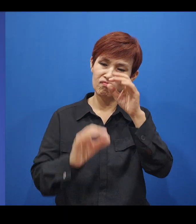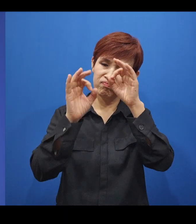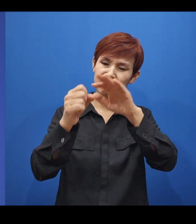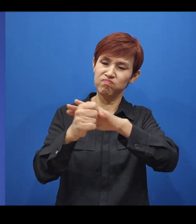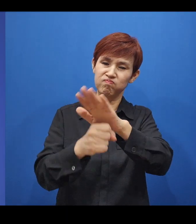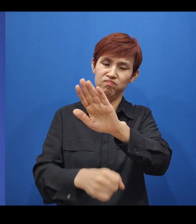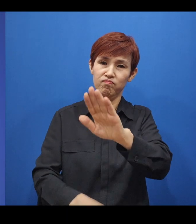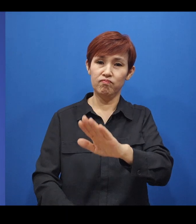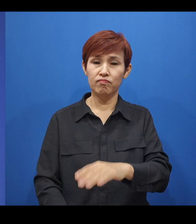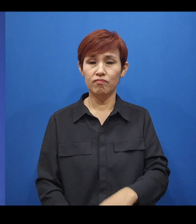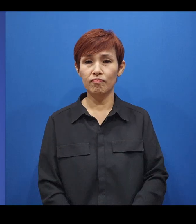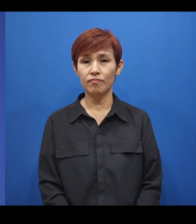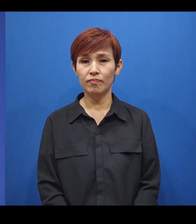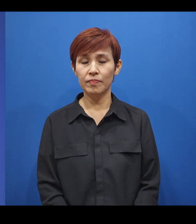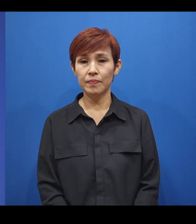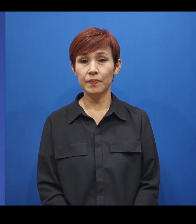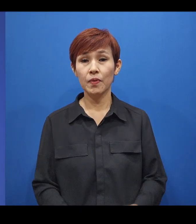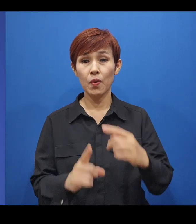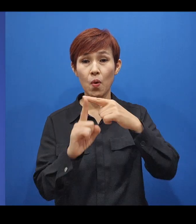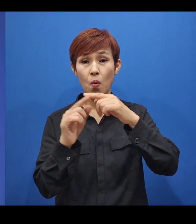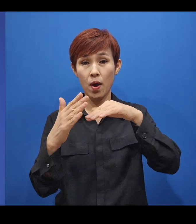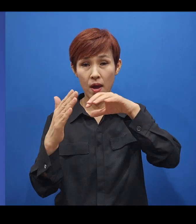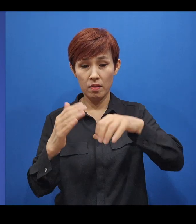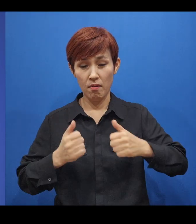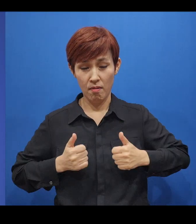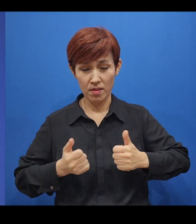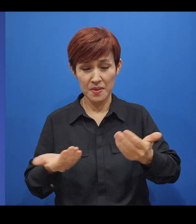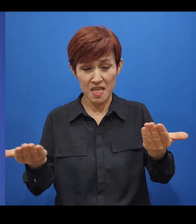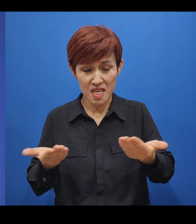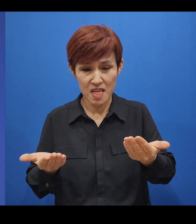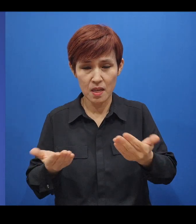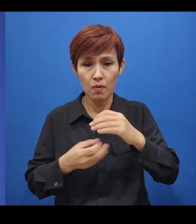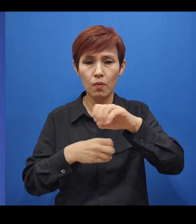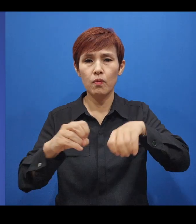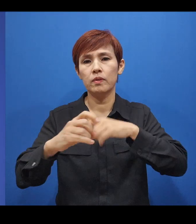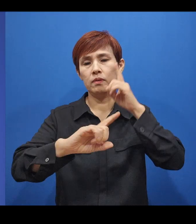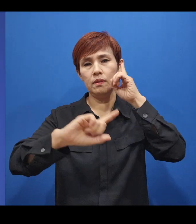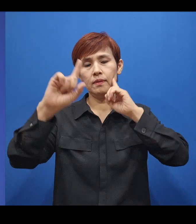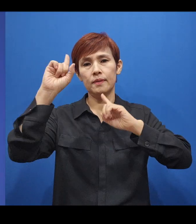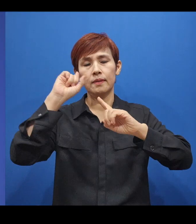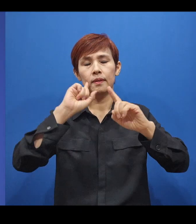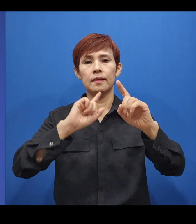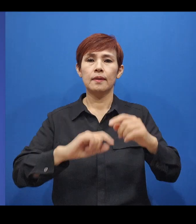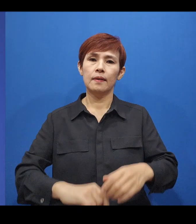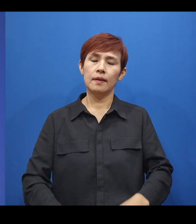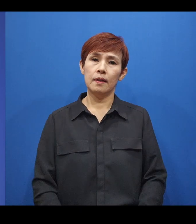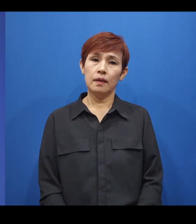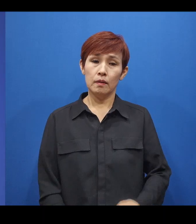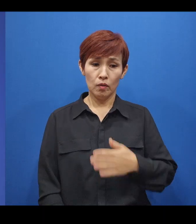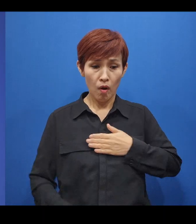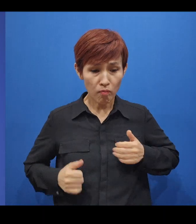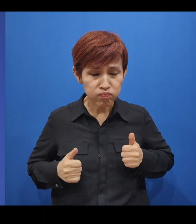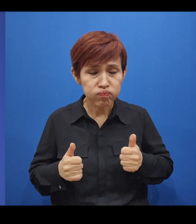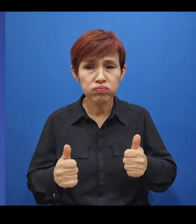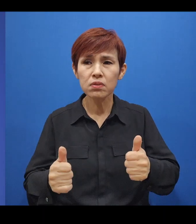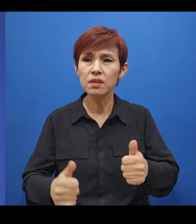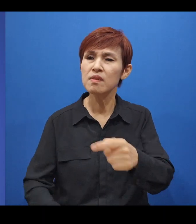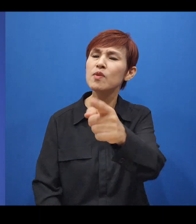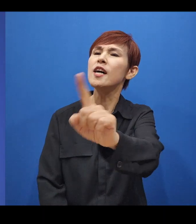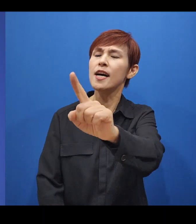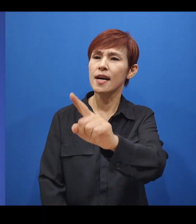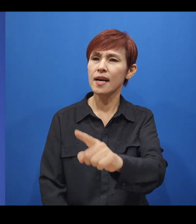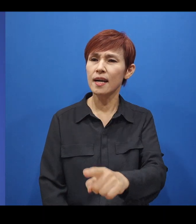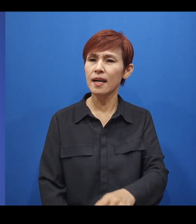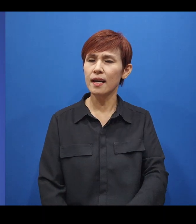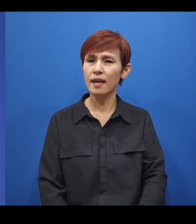그런 사람들의 특징은 교회에서 일할수록 상처받는 사람들이 자꾸 생겨요. 나는 열심히 일하는데